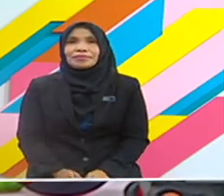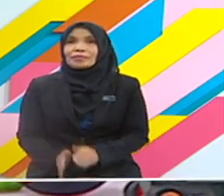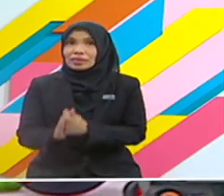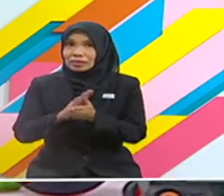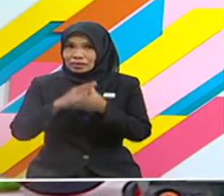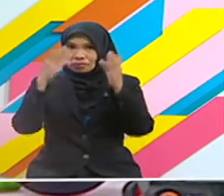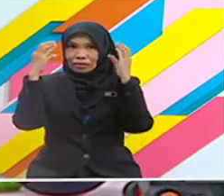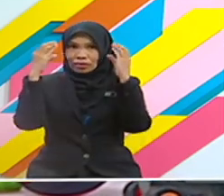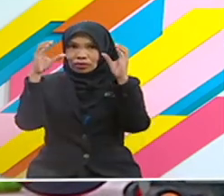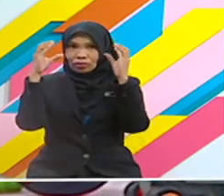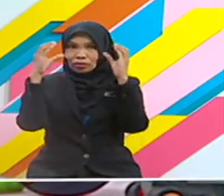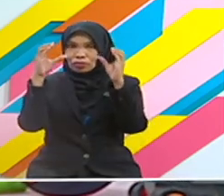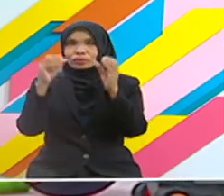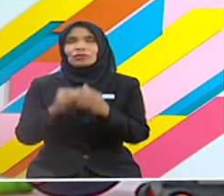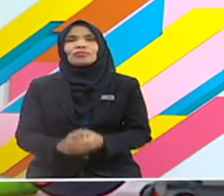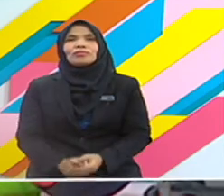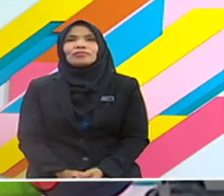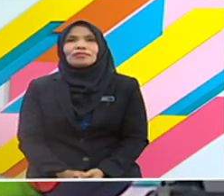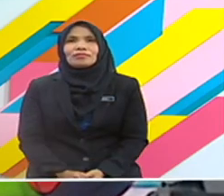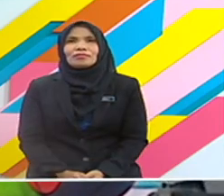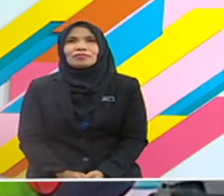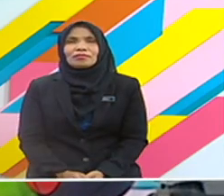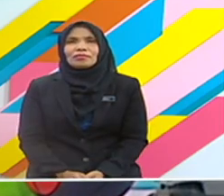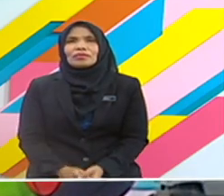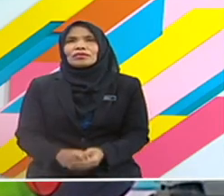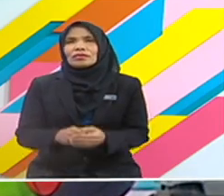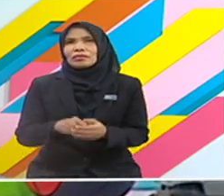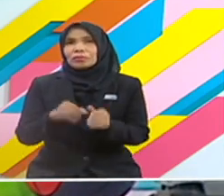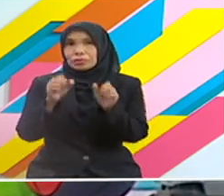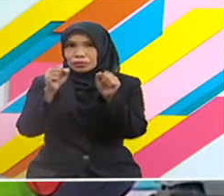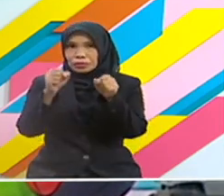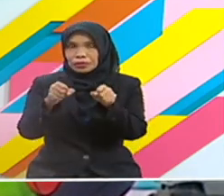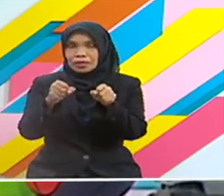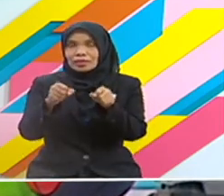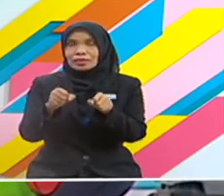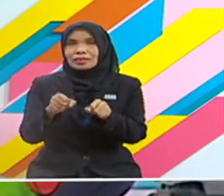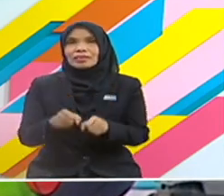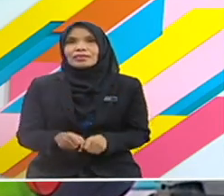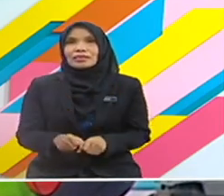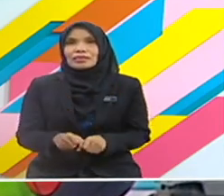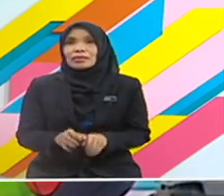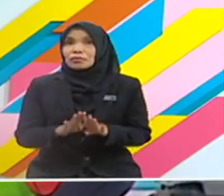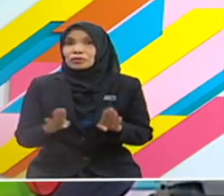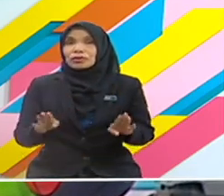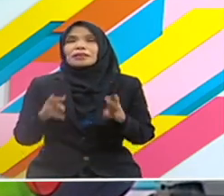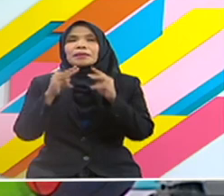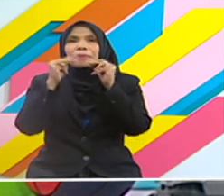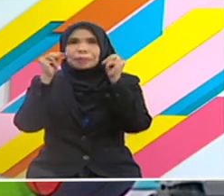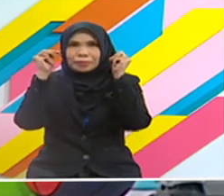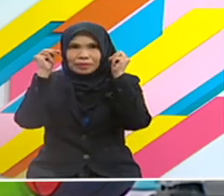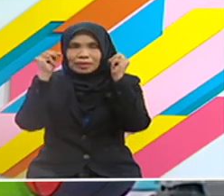Cikgu Suhaila dan juga Cikgu Syairah dibenarkan untuk membuka pelitup muka, dan